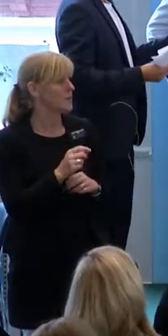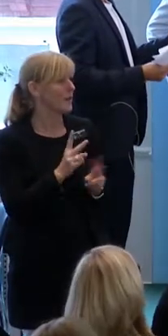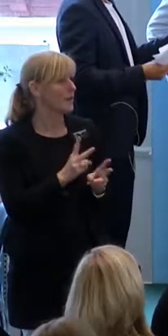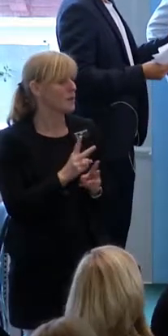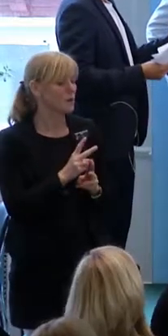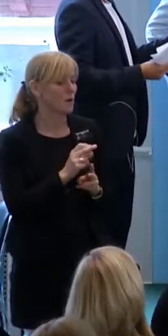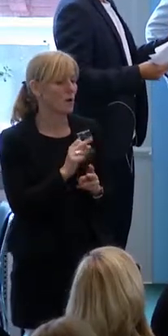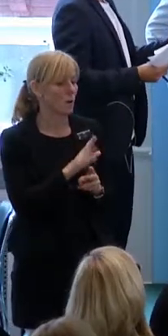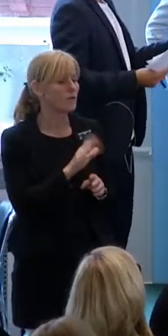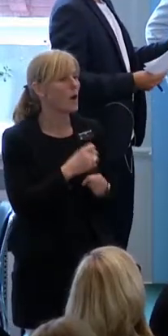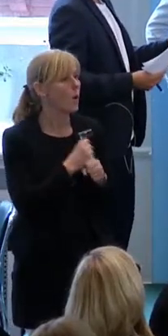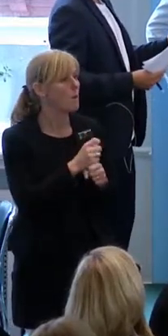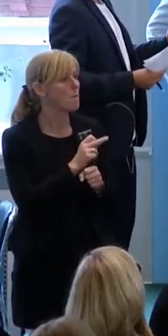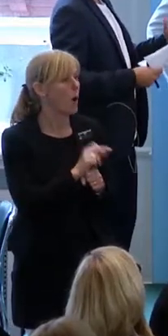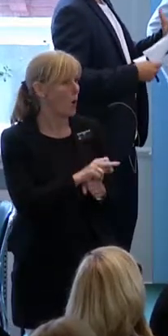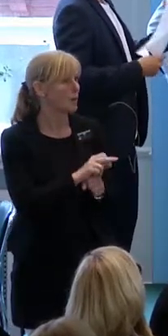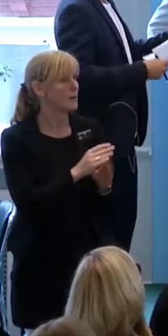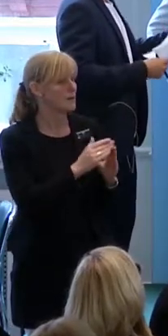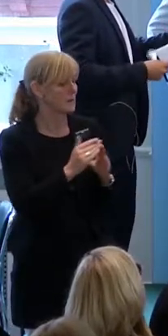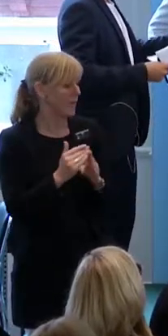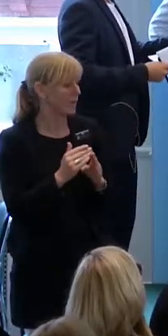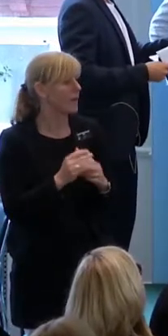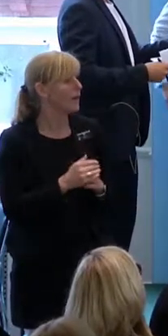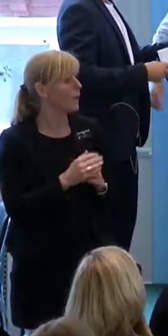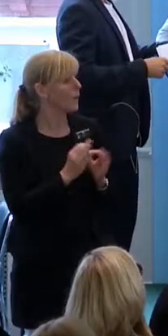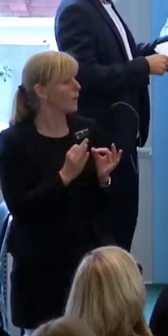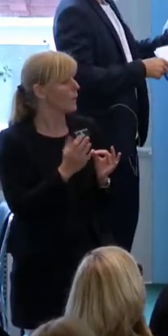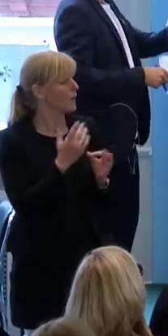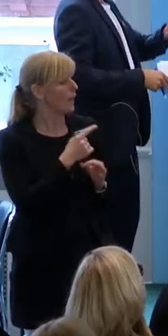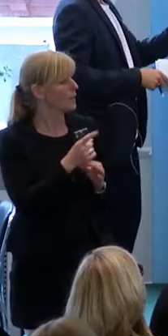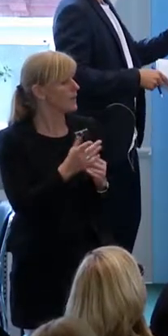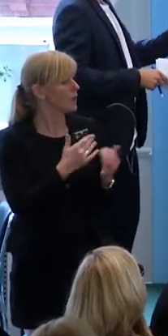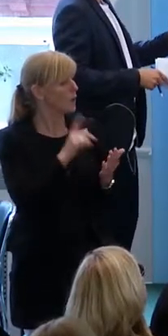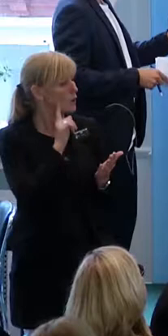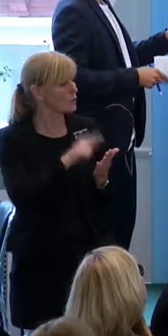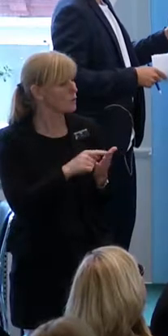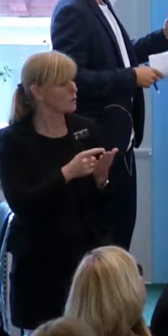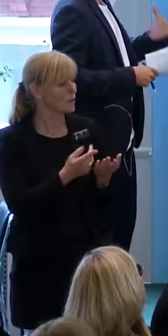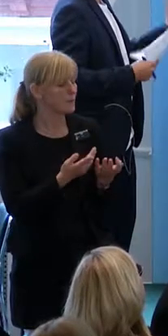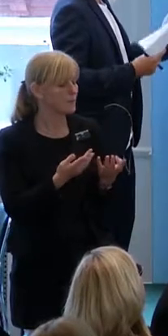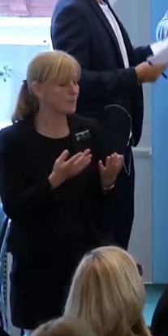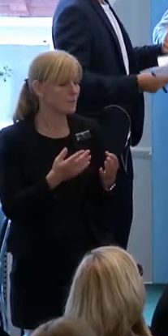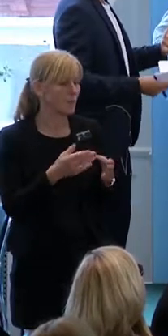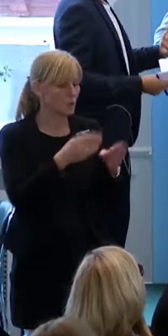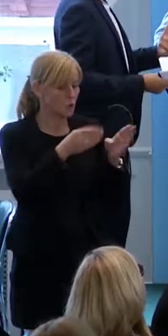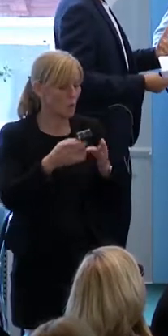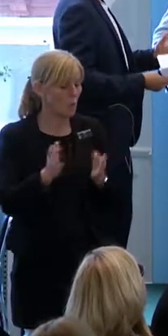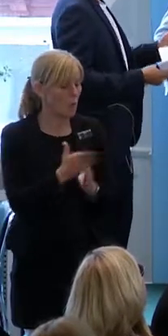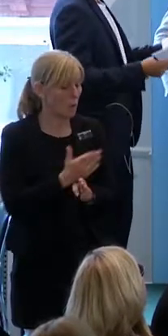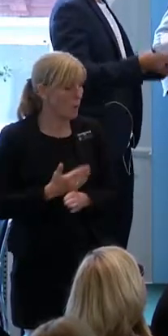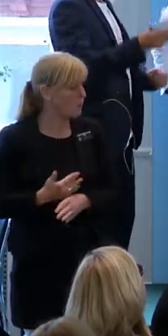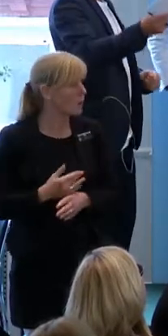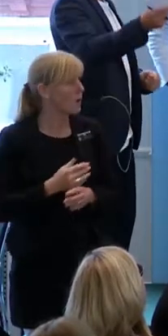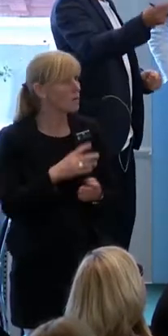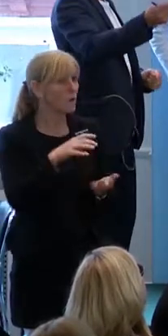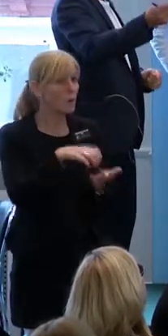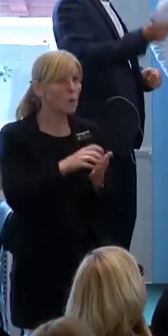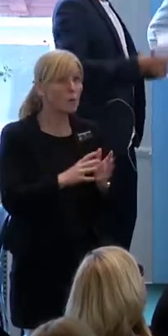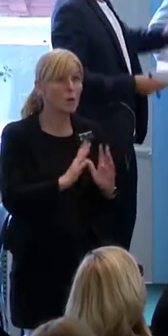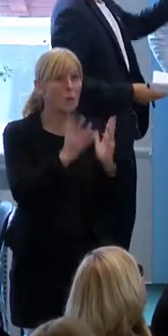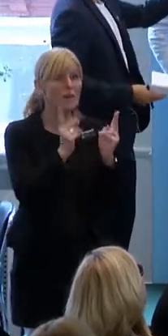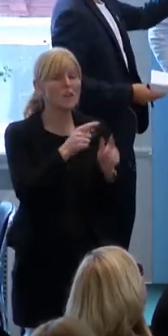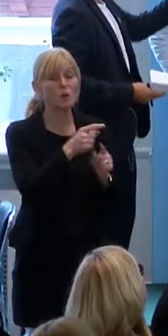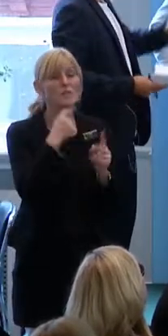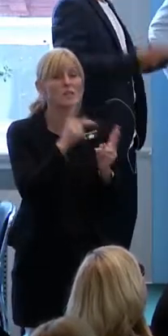för hållbara städer. Vad ska ni då göra detta för att överbrygga den här stuprören? För att som kommun kan man säkert uppleva att ja, men, så